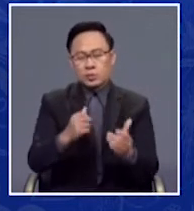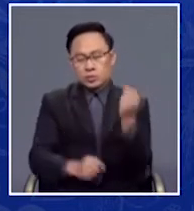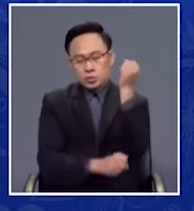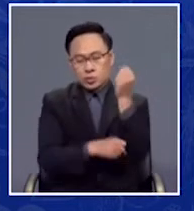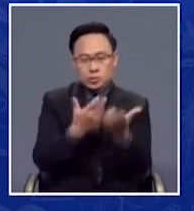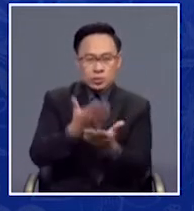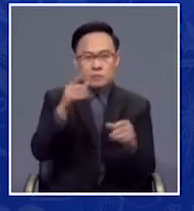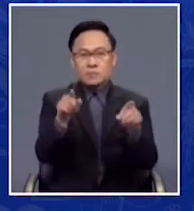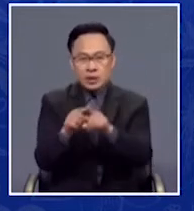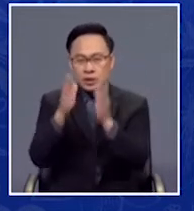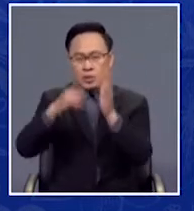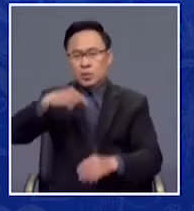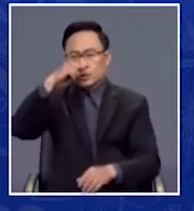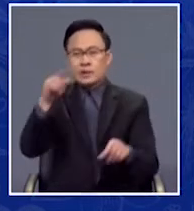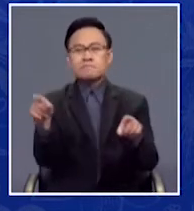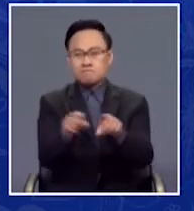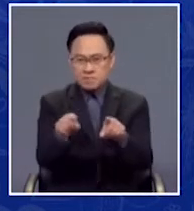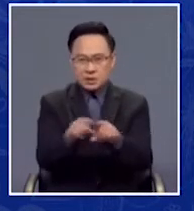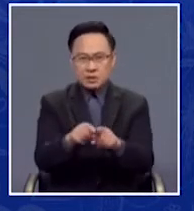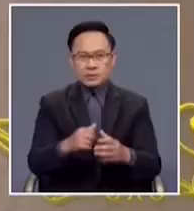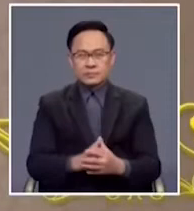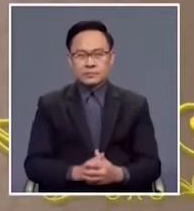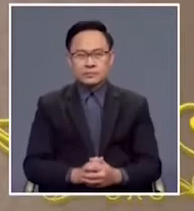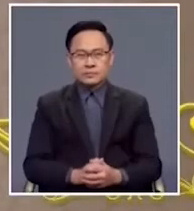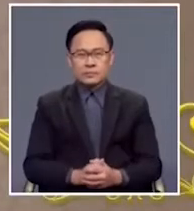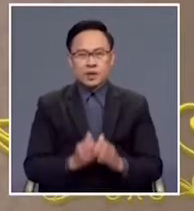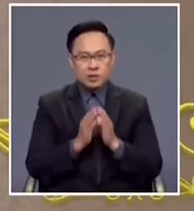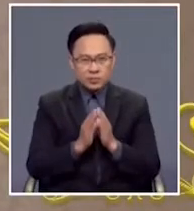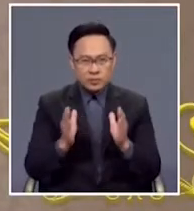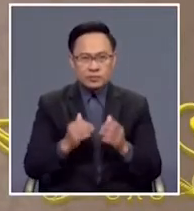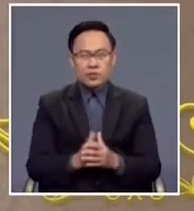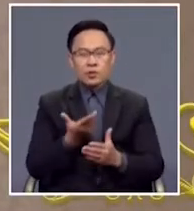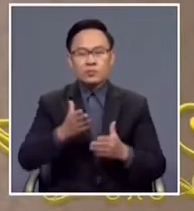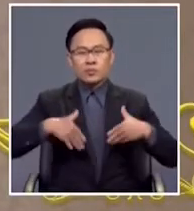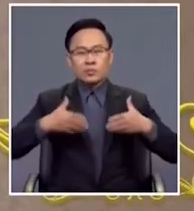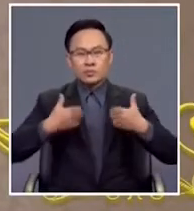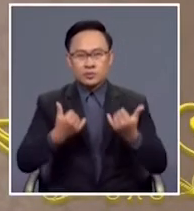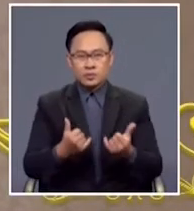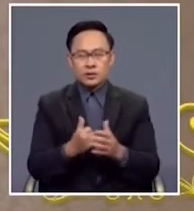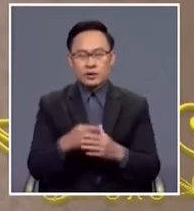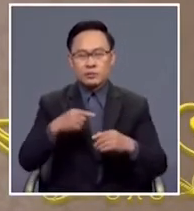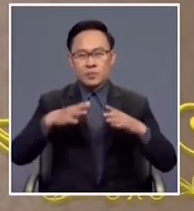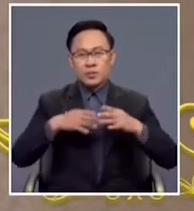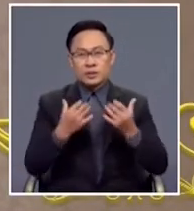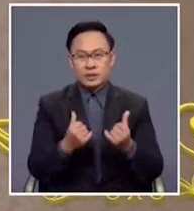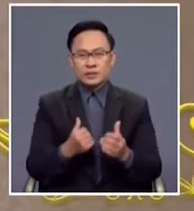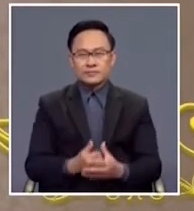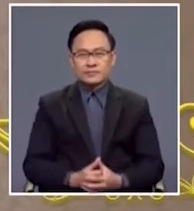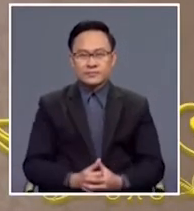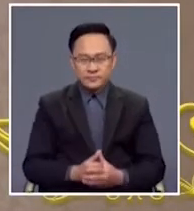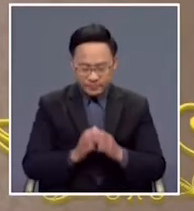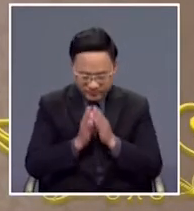ครคือคนไทยที่เราต้องดูแลขอบคุณนะครับขอให้ทุกคนมีความสุขในช่วงวันหยุดสุดสัปดาห์สวัสดีครับ